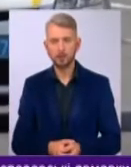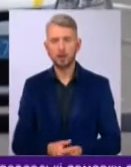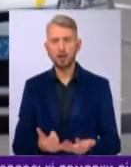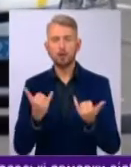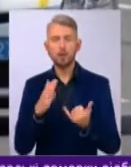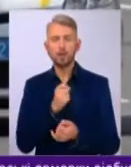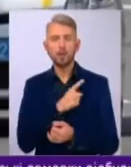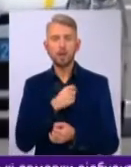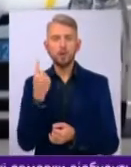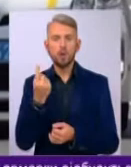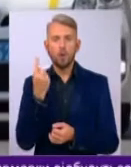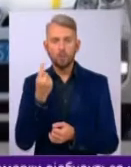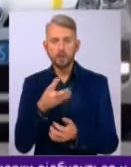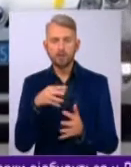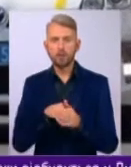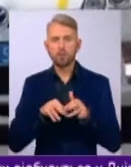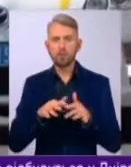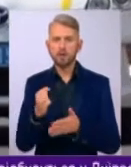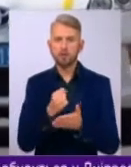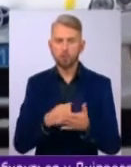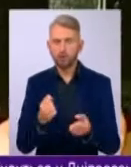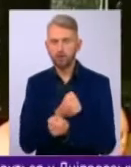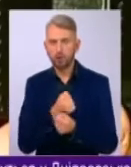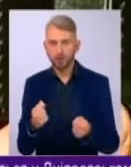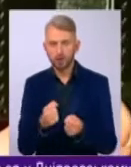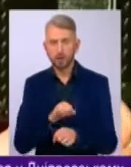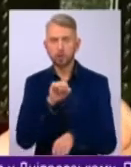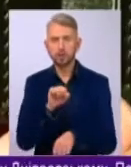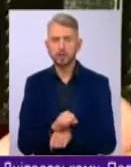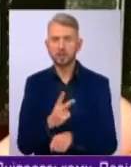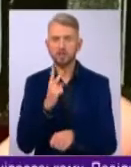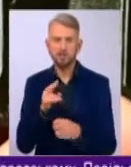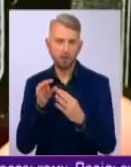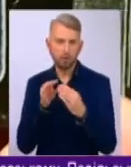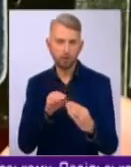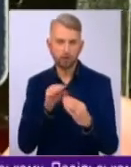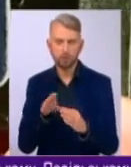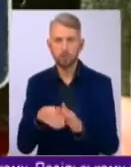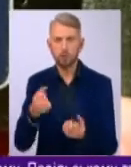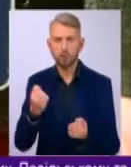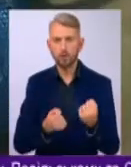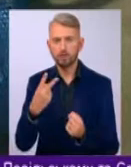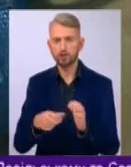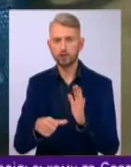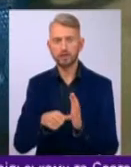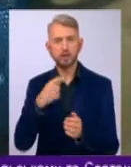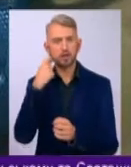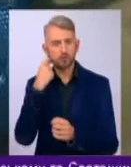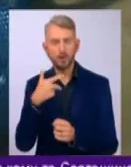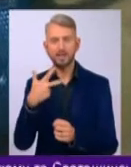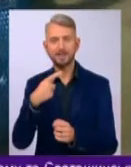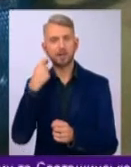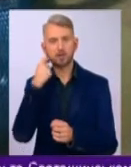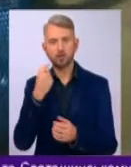Сьогодні в Одеській області у рамках операції «Зброя та вибухівка» правоохоронці зупинили два легкових автомобілі під керуванням 26-річного та